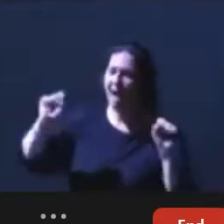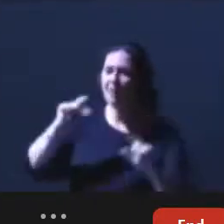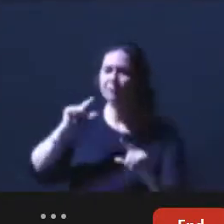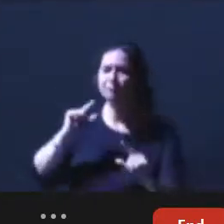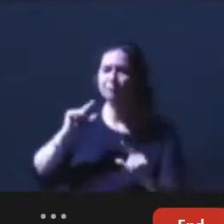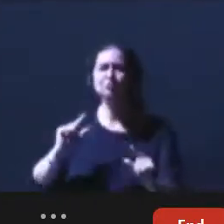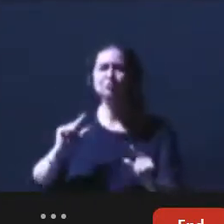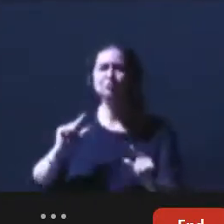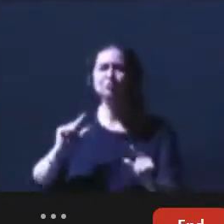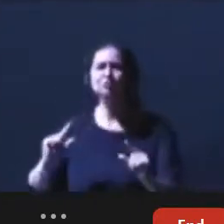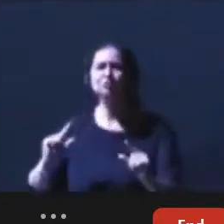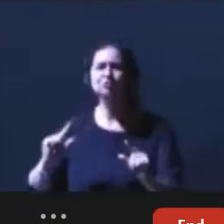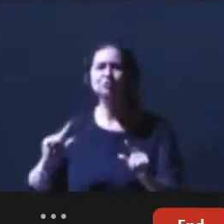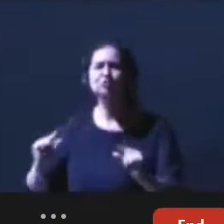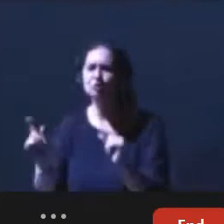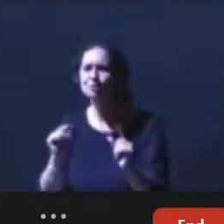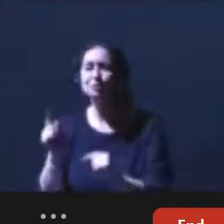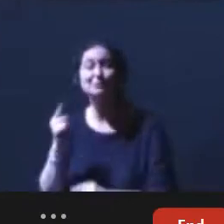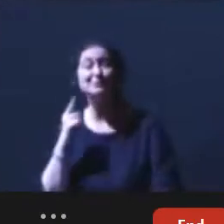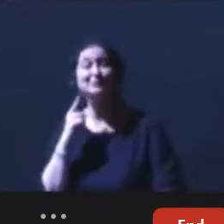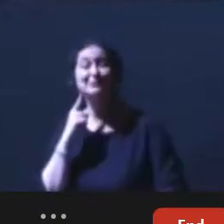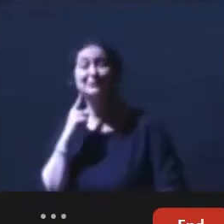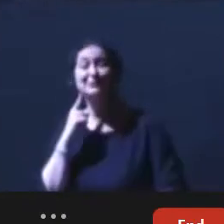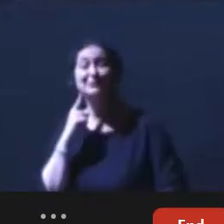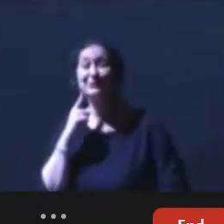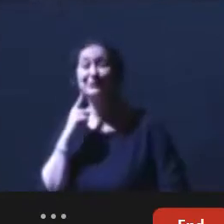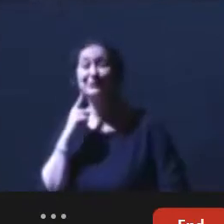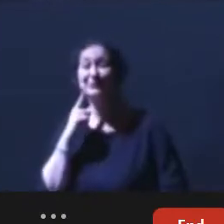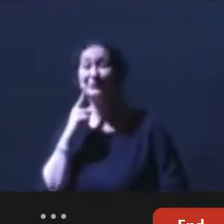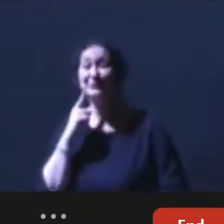Và các bạn biết là hồi mà tôi làm cái